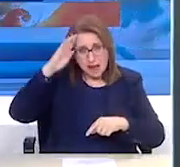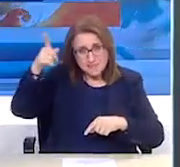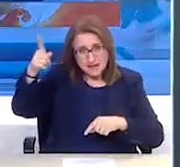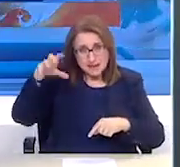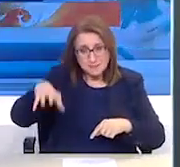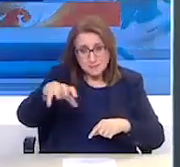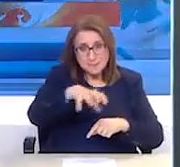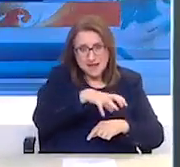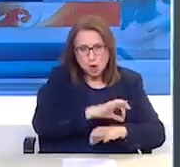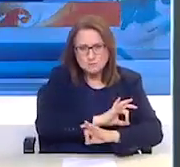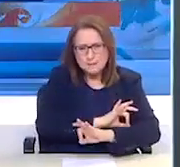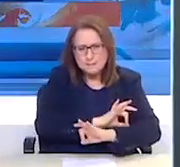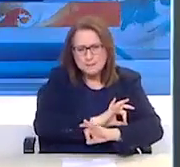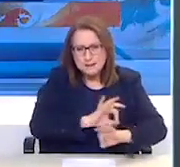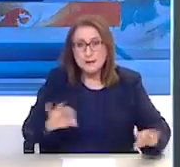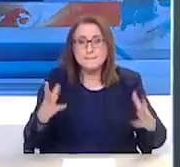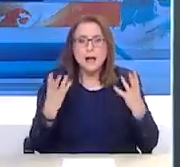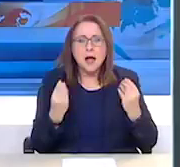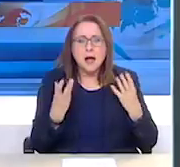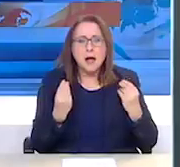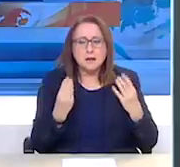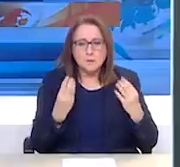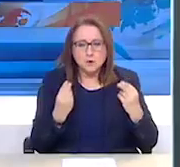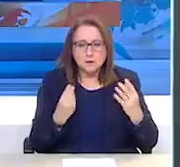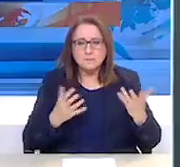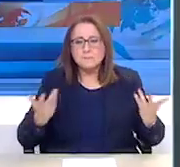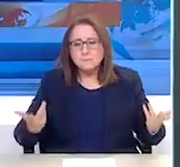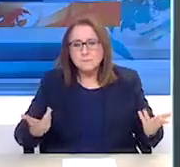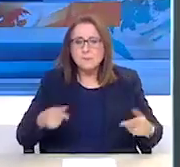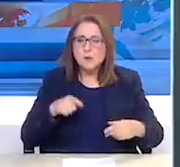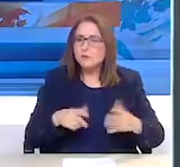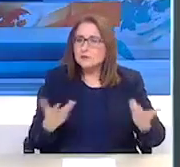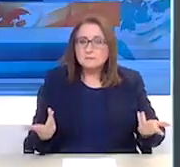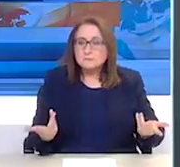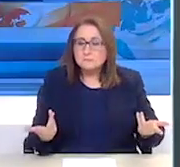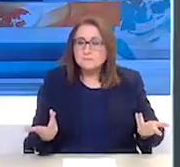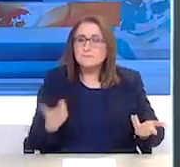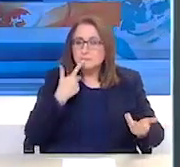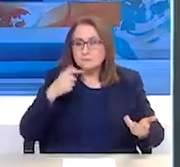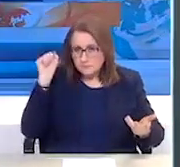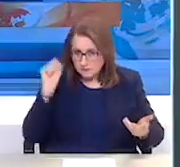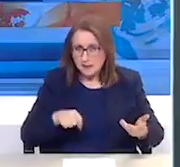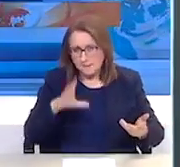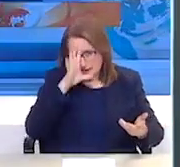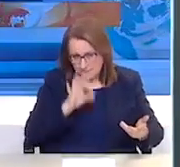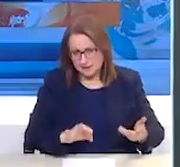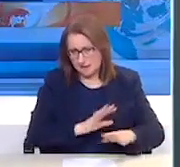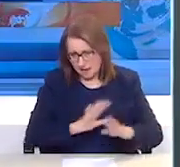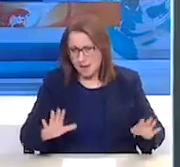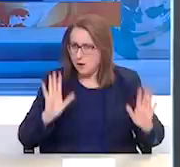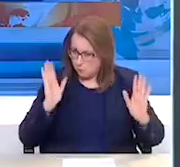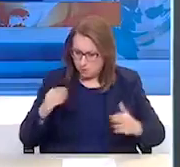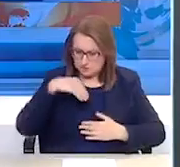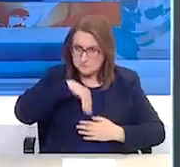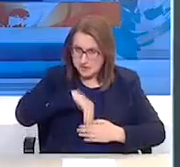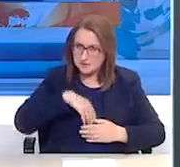Πολιτειών. Πρακτικά αυτό τι σημαίνει? Μπορεί να έχω τον ιό και να μην τον γνωρίζω? Το έχουμε πει. Ναι, έτσι πρέπει να φερόμαστε.